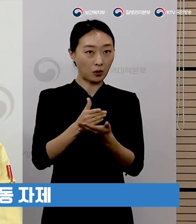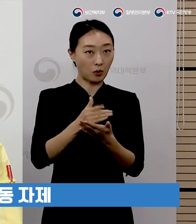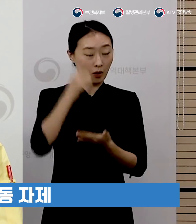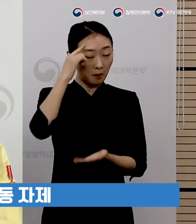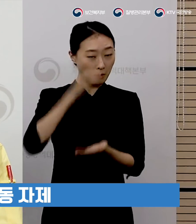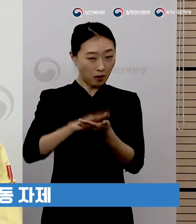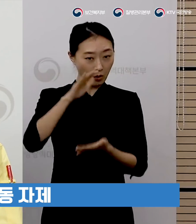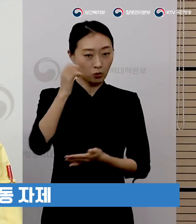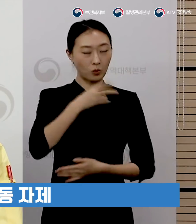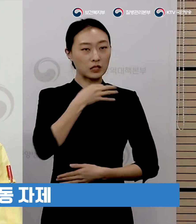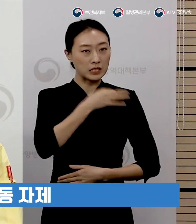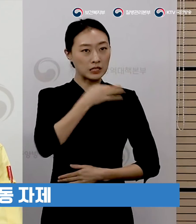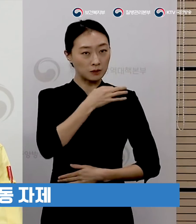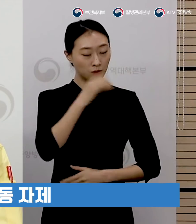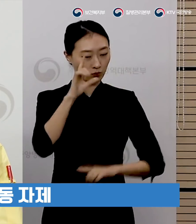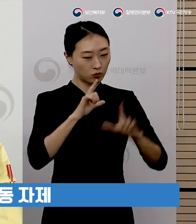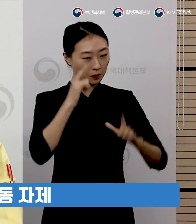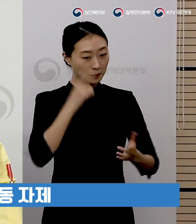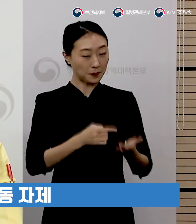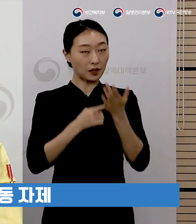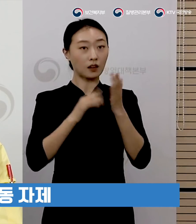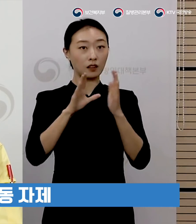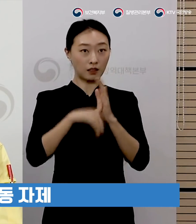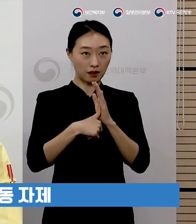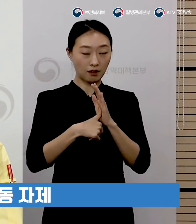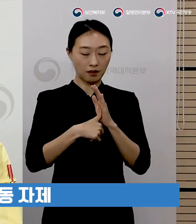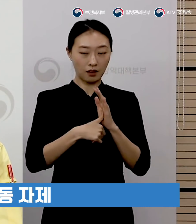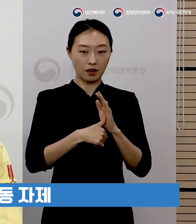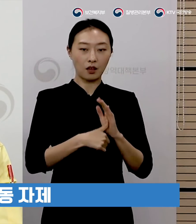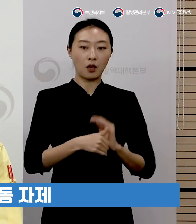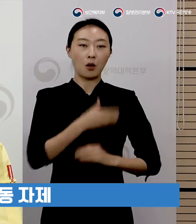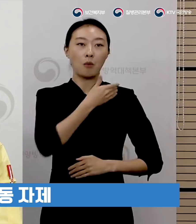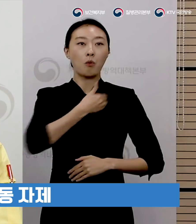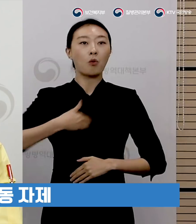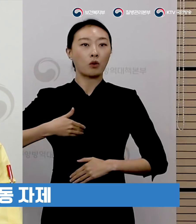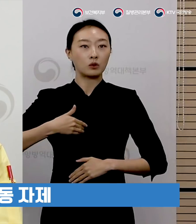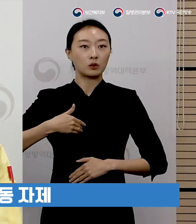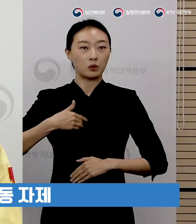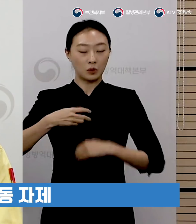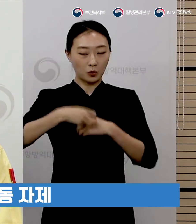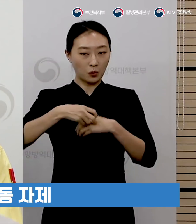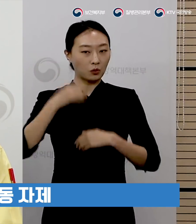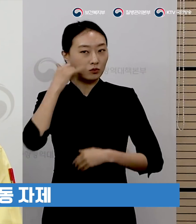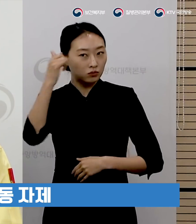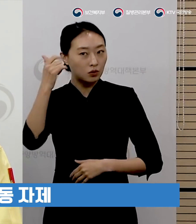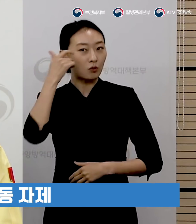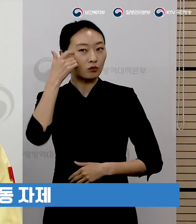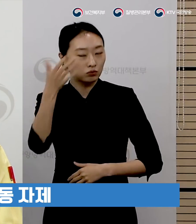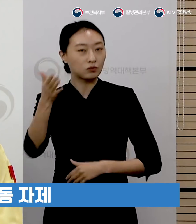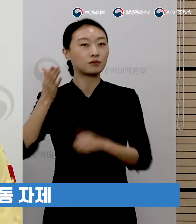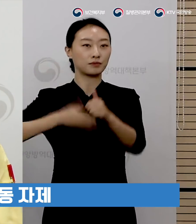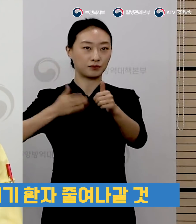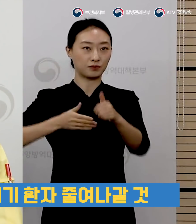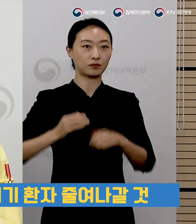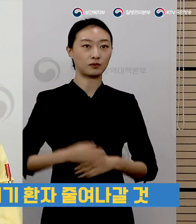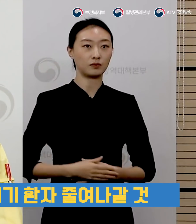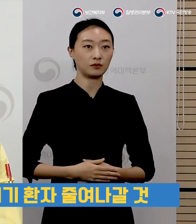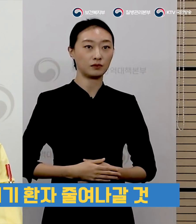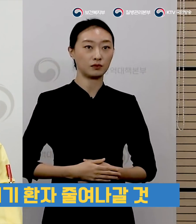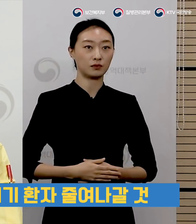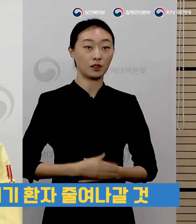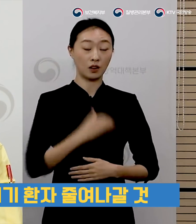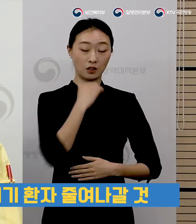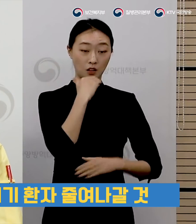기침 등의 호흡기 증상이 있는 경우에 보건소의 진단검사 필요성을 문의하여 주시기 바랍니다. 대기